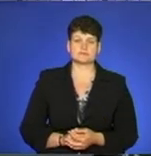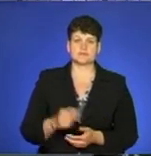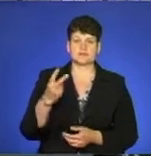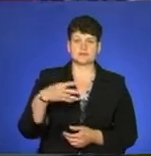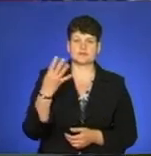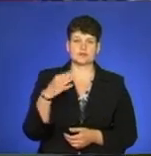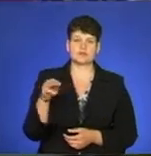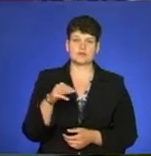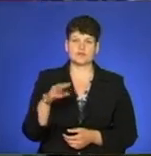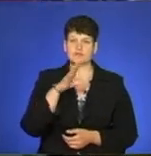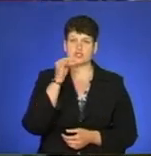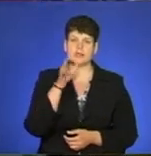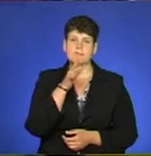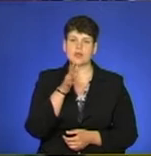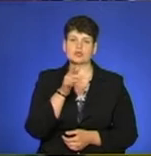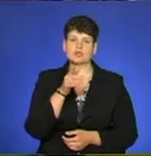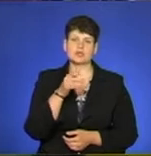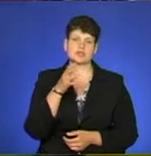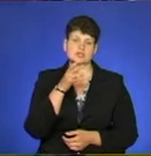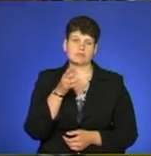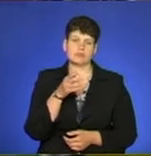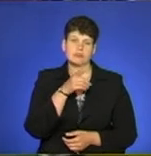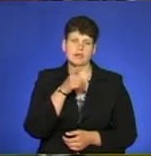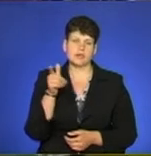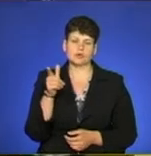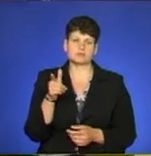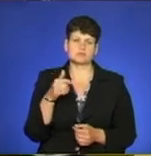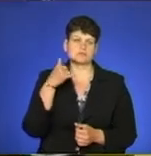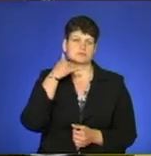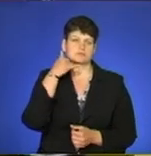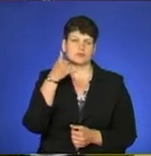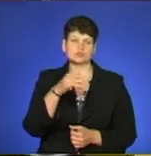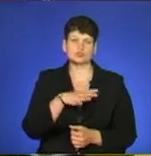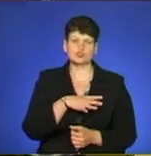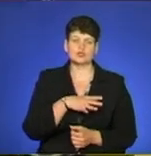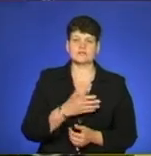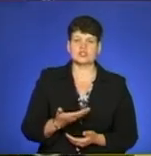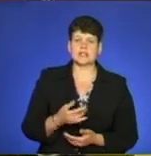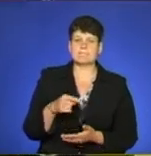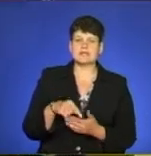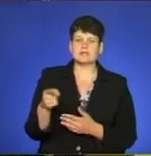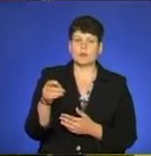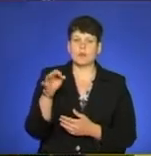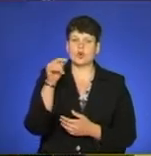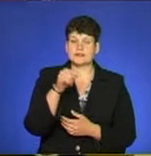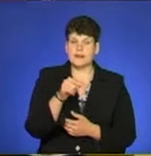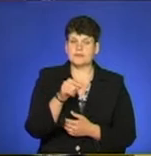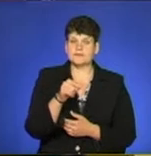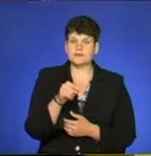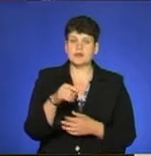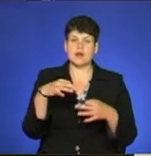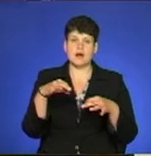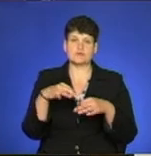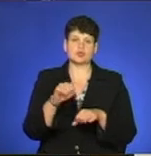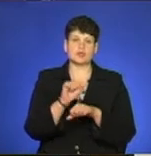24 травня в нічний період часу до Тернопільського відділу поліції надійшло повідомлення від одного з жителів міста Тернополя про те, що на автостоянці